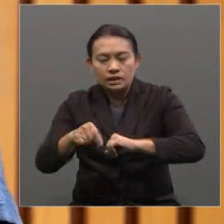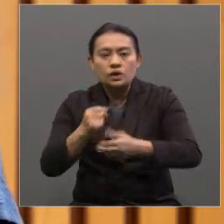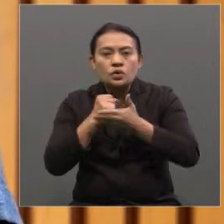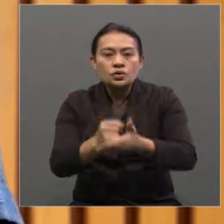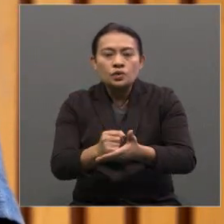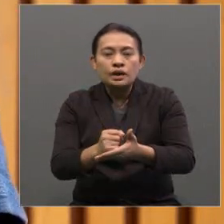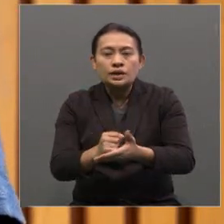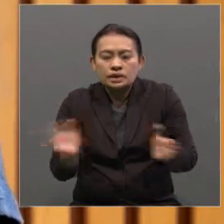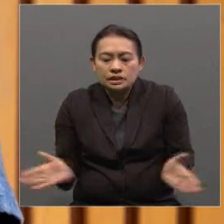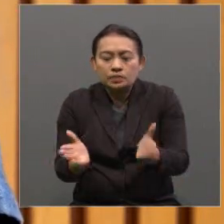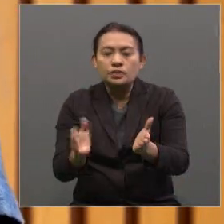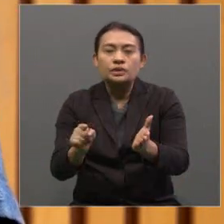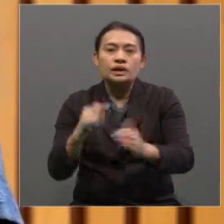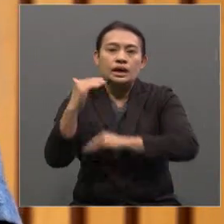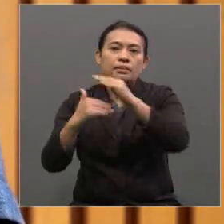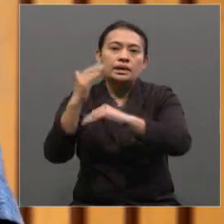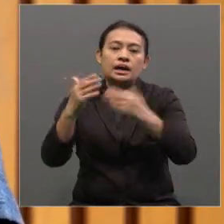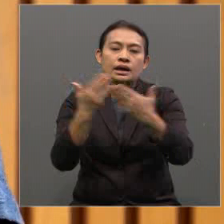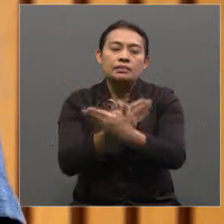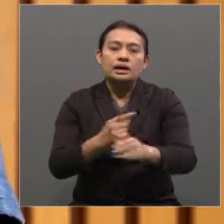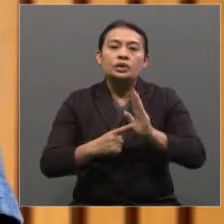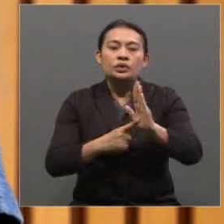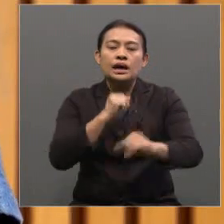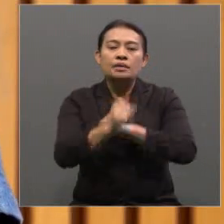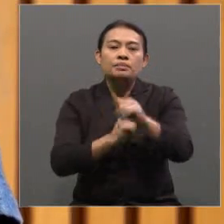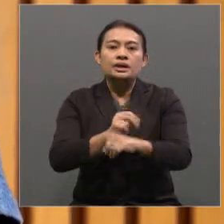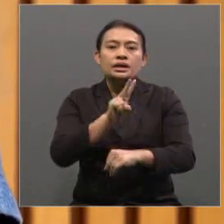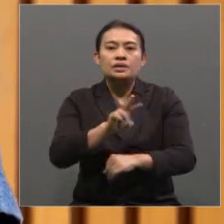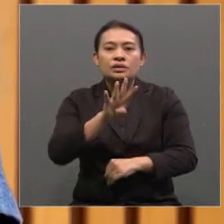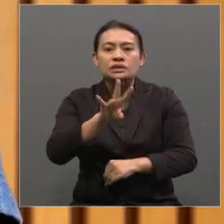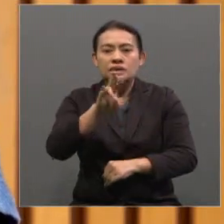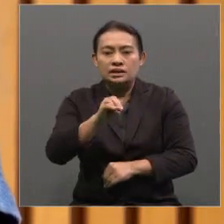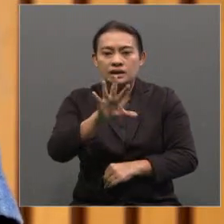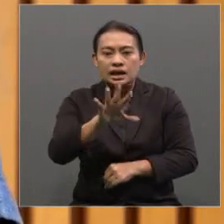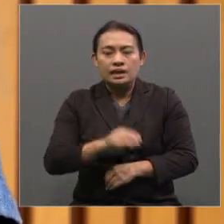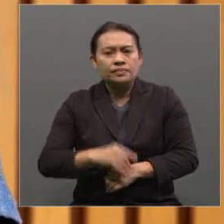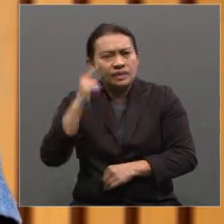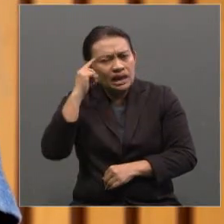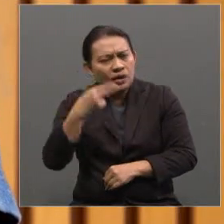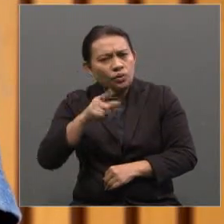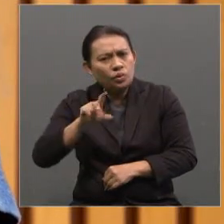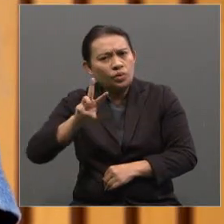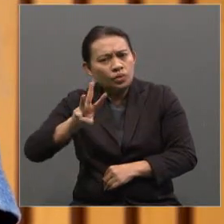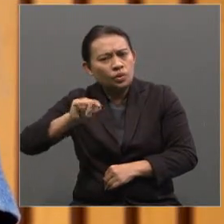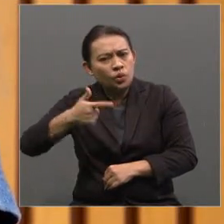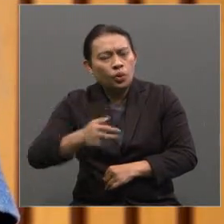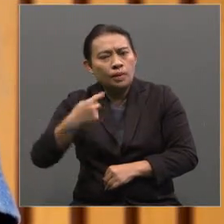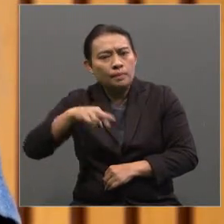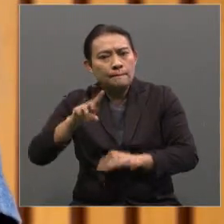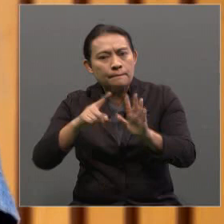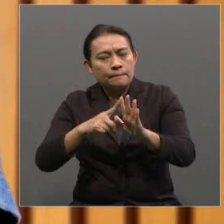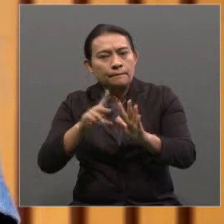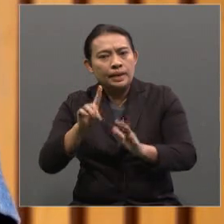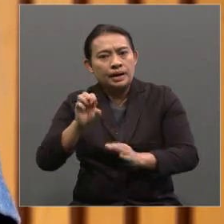นแปลงเสมอ ครับ นะครับเอาอย่าง2475เนี่ยนะครับตอนนั้นถ้าใครรู้จักคุณหลวงประดิษฐ์มนูธรรมหรืออาจารย์ปรีดีพนมยง